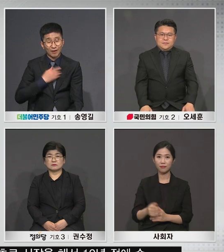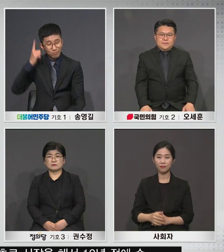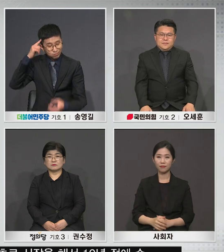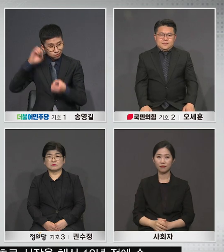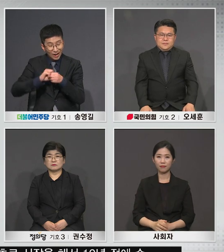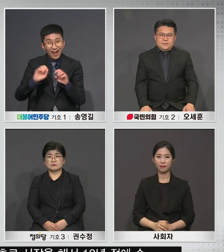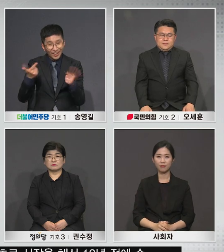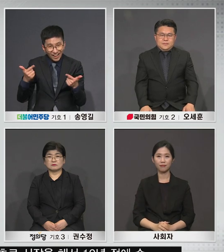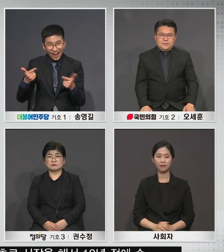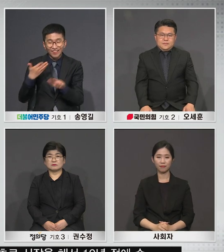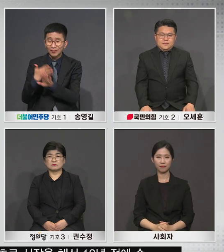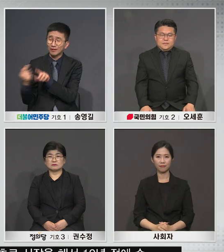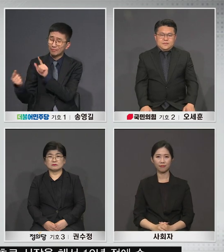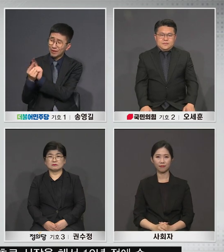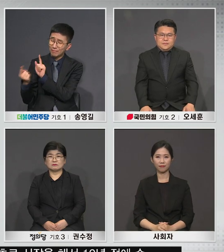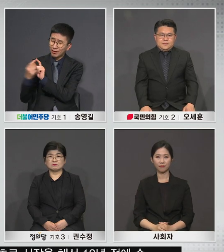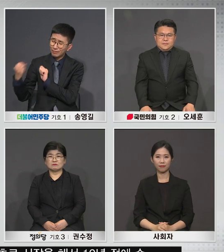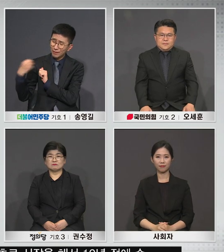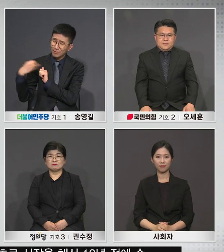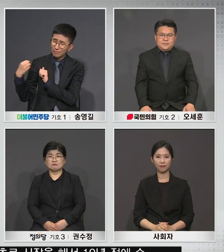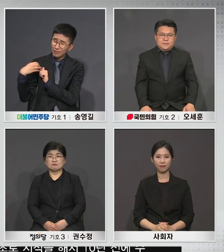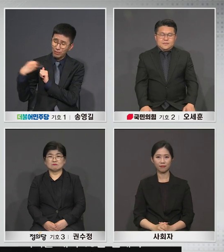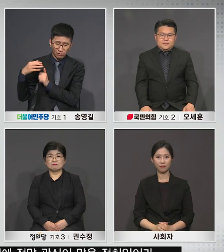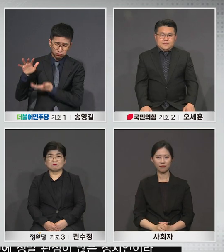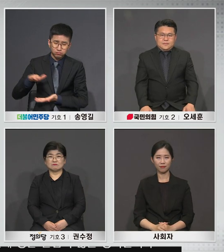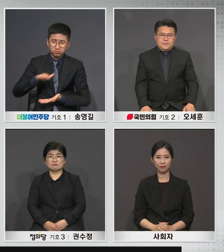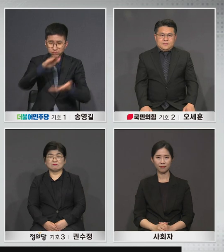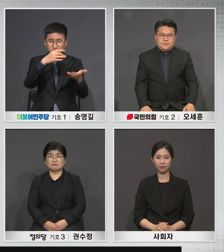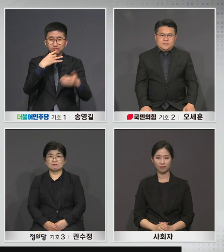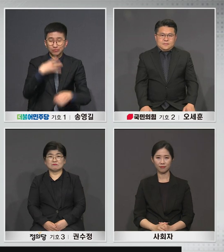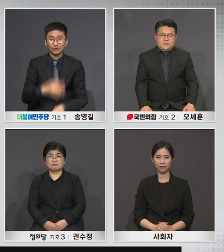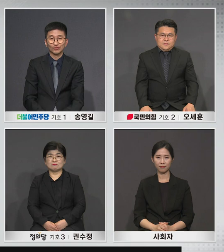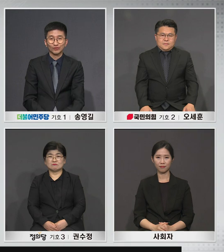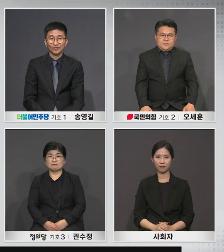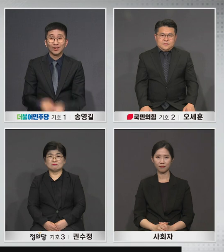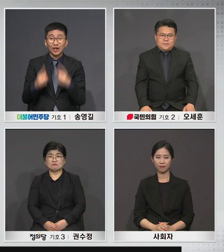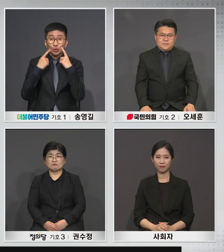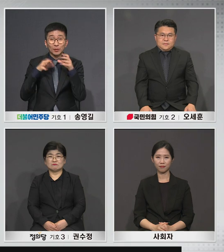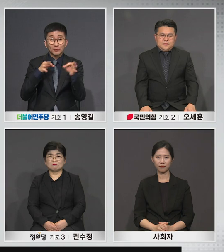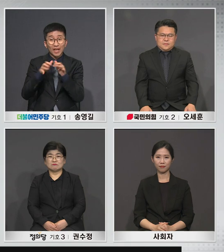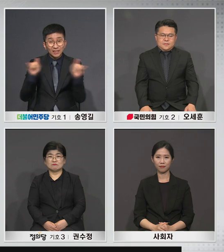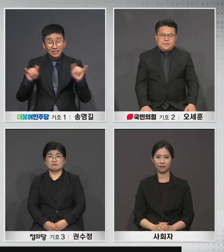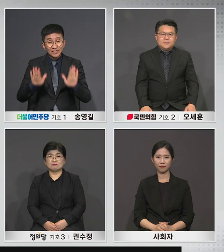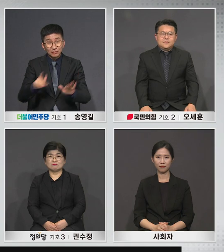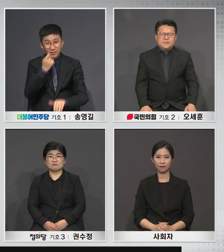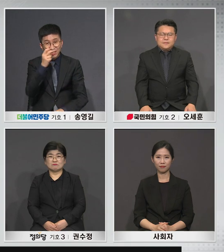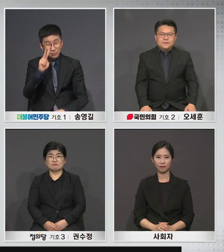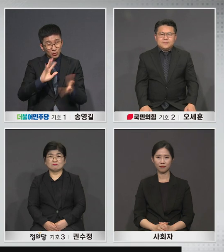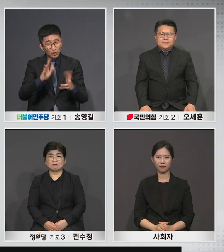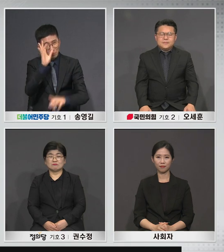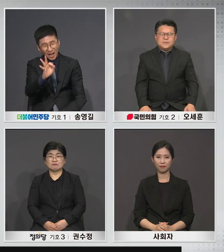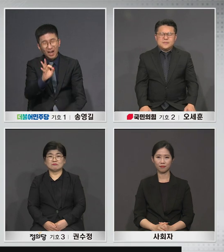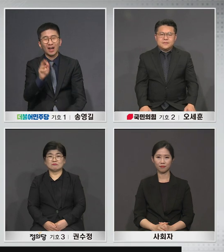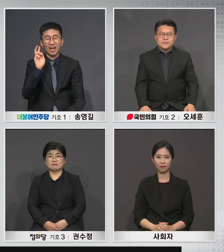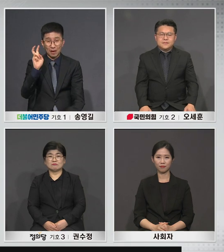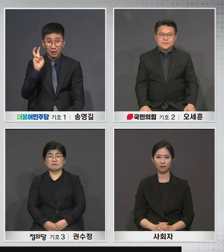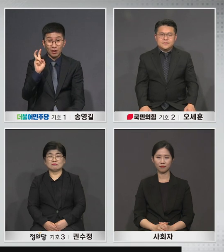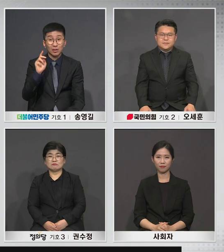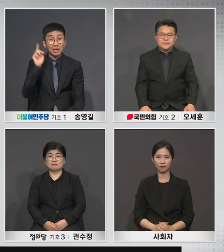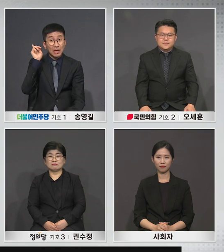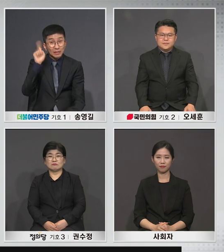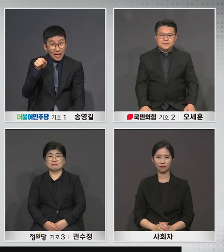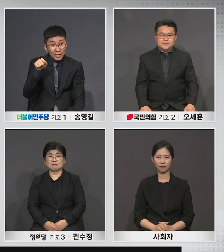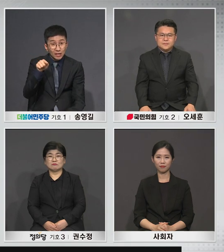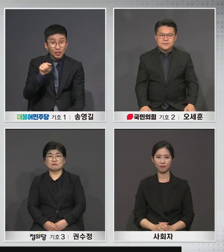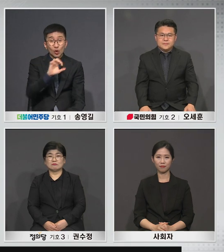만난 분들에게서 들은 이야기이고 동대문 상인들도 이 텔레비전 TV톤을 보고 계실 텐데 내일 가서 다시 한 번 우리